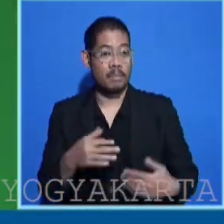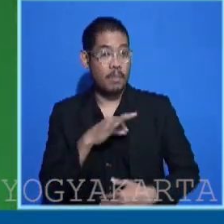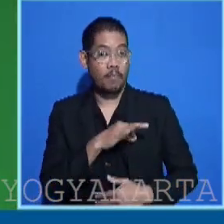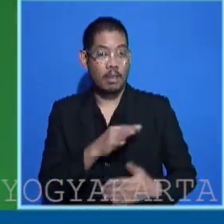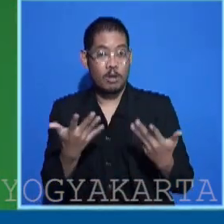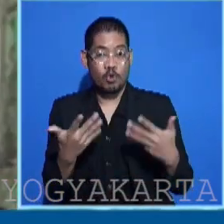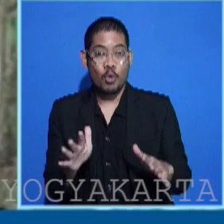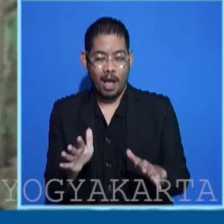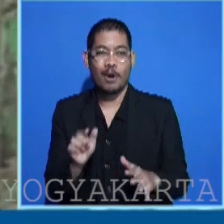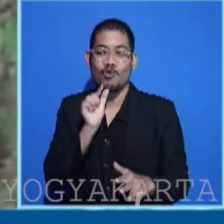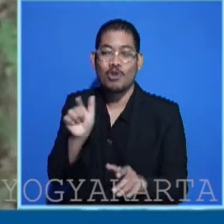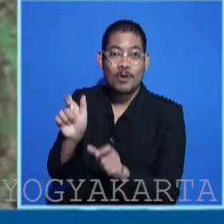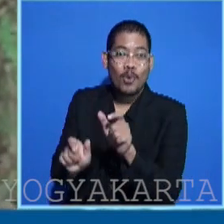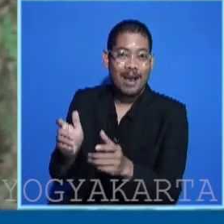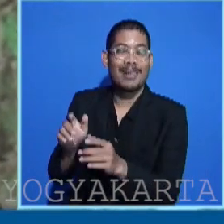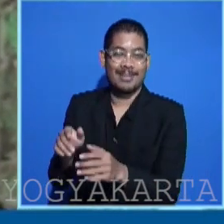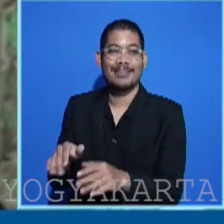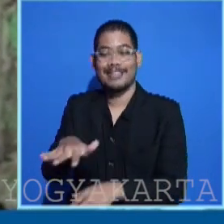warganing masyarakat